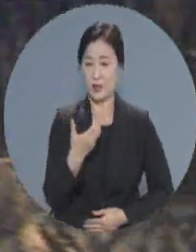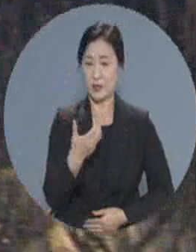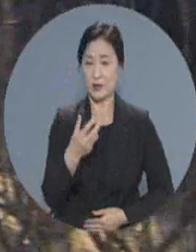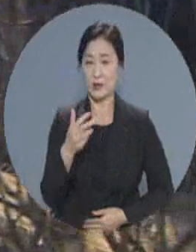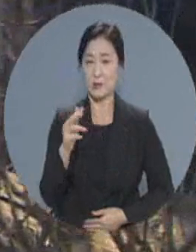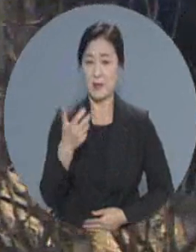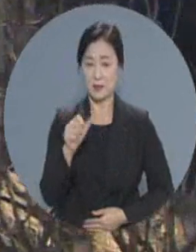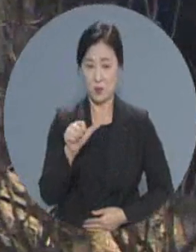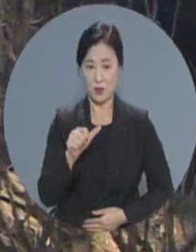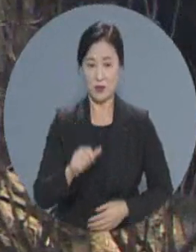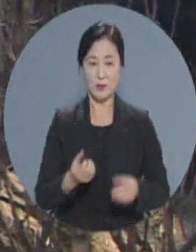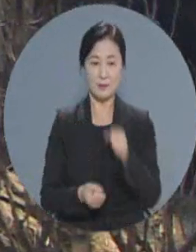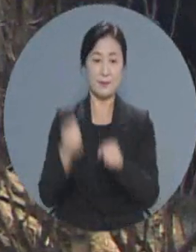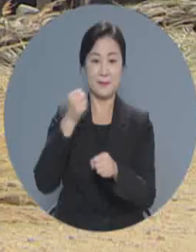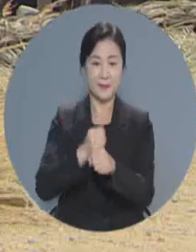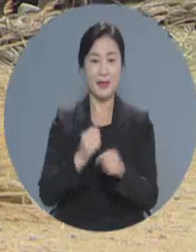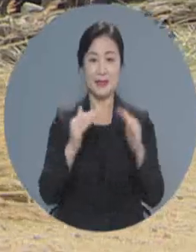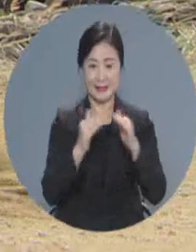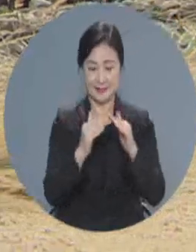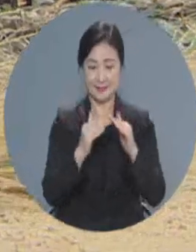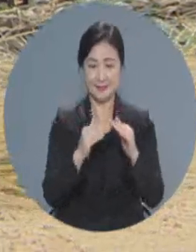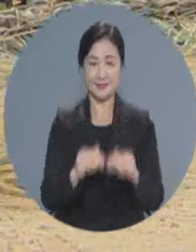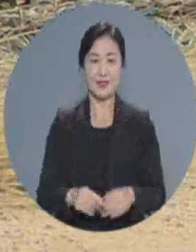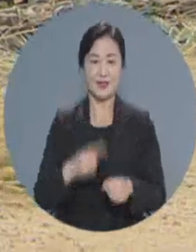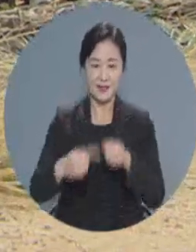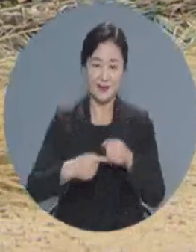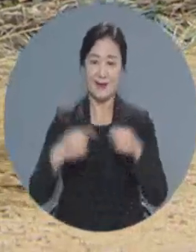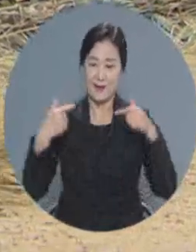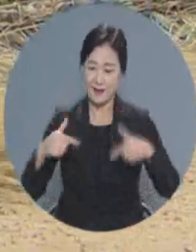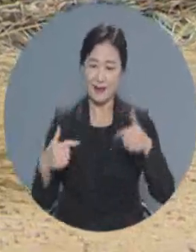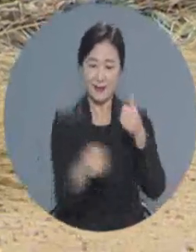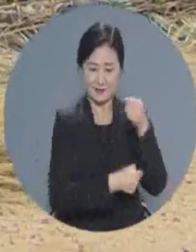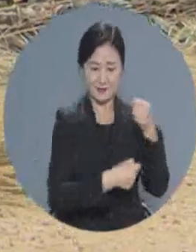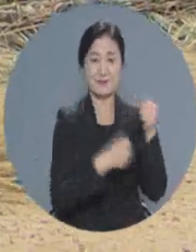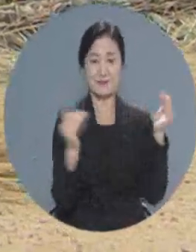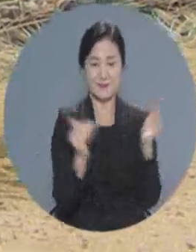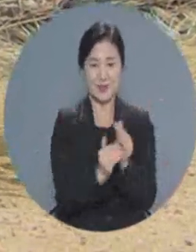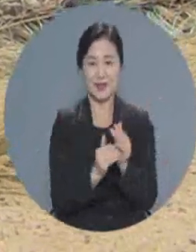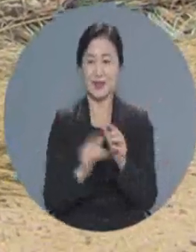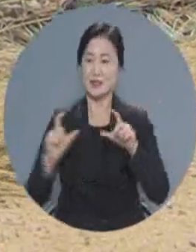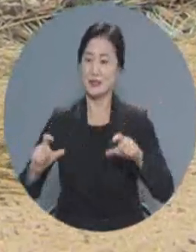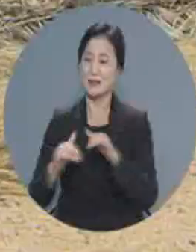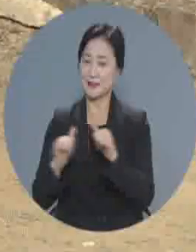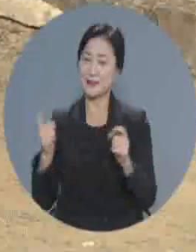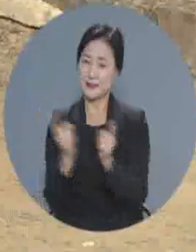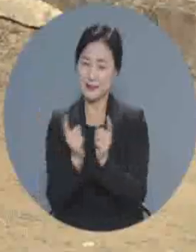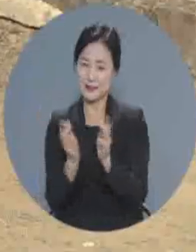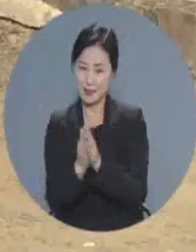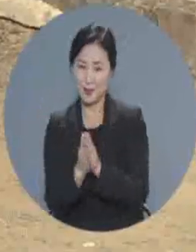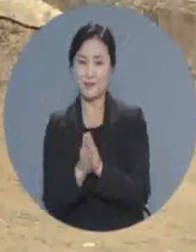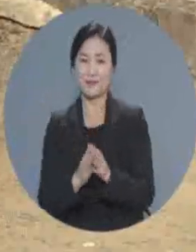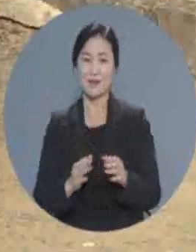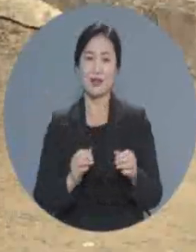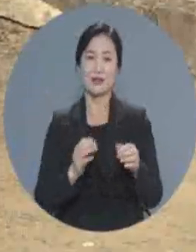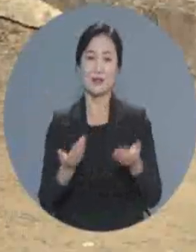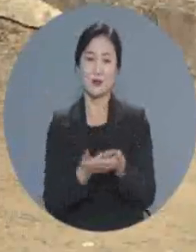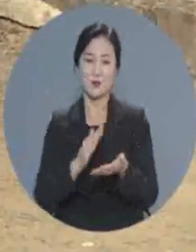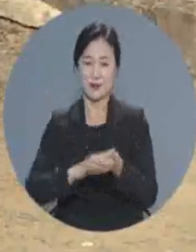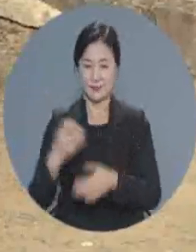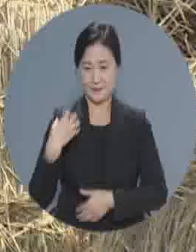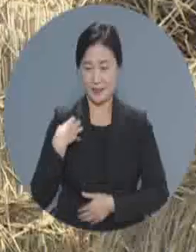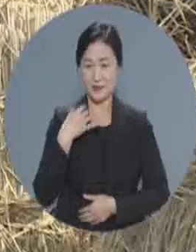복원을 마친 영랑 생가에서는 해마다 추수를 끝낸 주민들이 직접 나서 일손을 거들며 시인을 기억하고